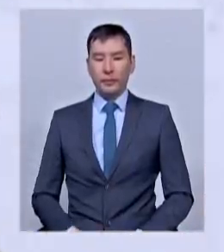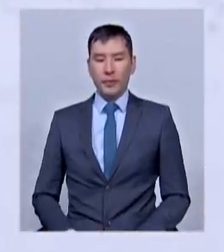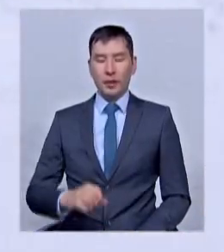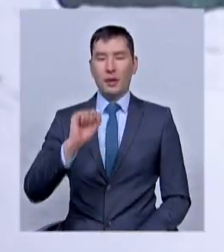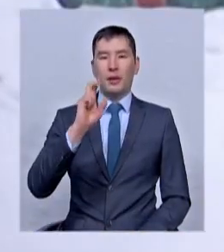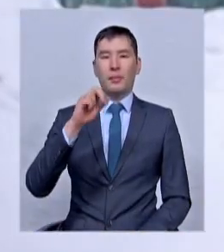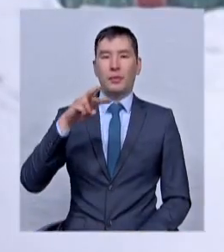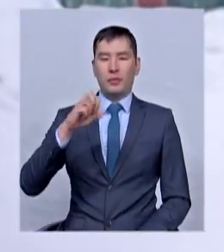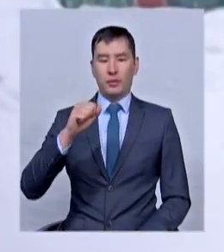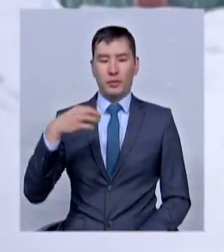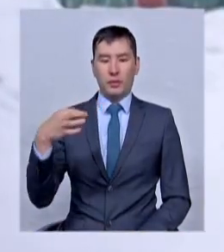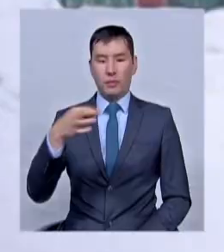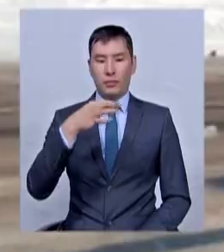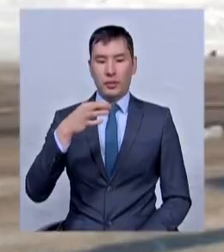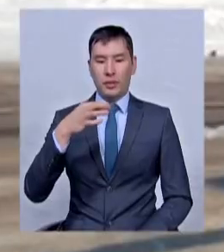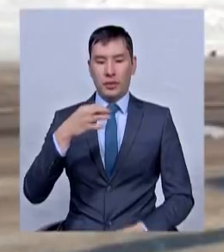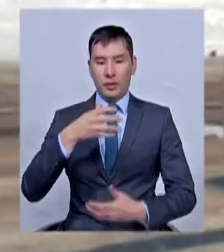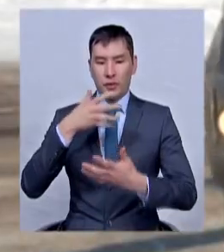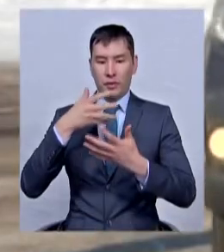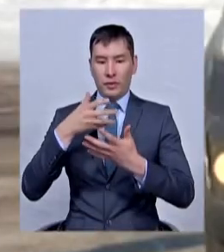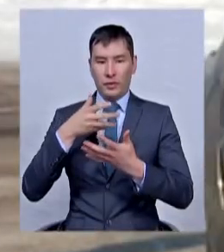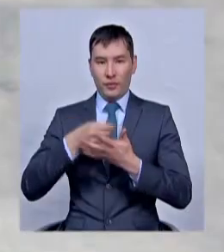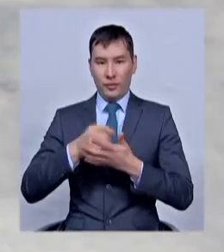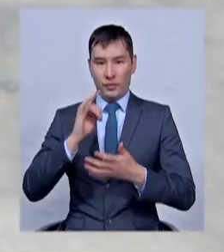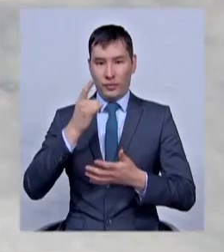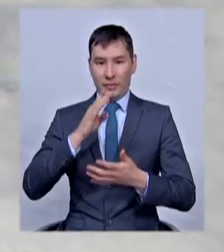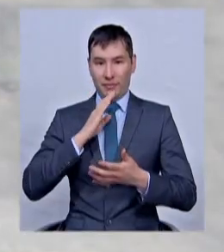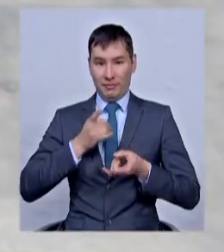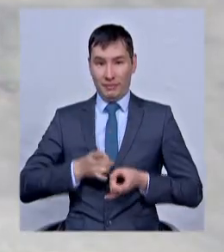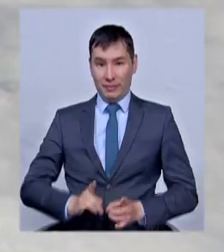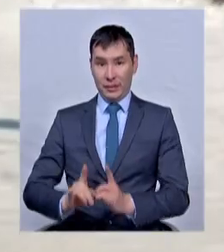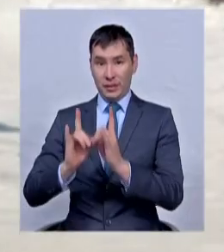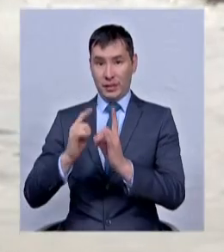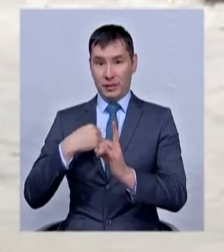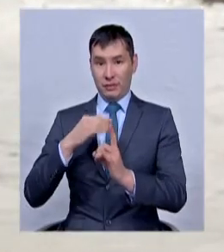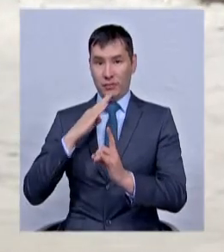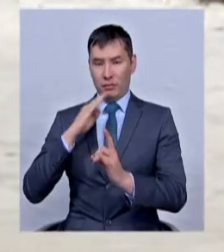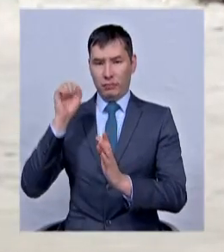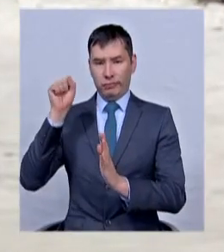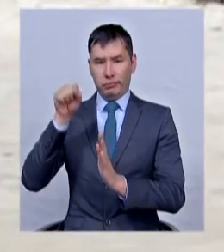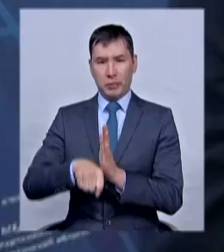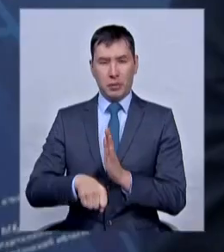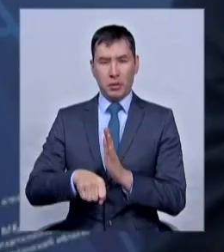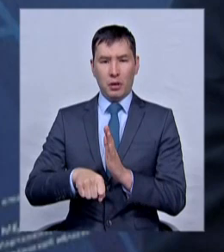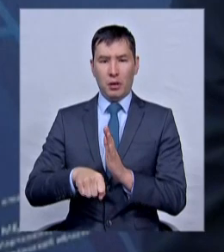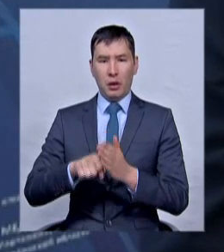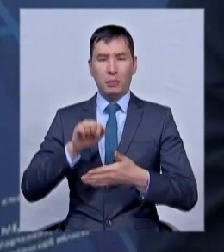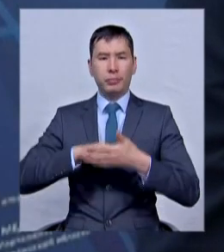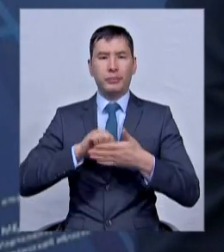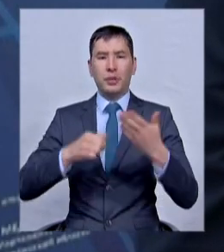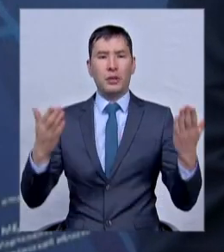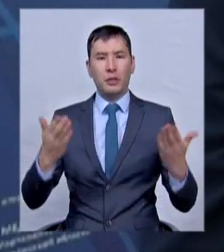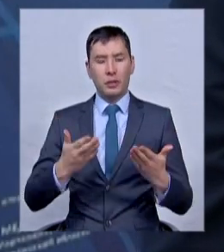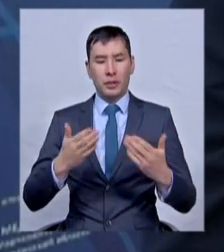Ақмола облысында туған қызын өз анасы бауыздап тастаған. Безбүйрек ананың мұндай қылмысқа баруына не себеп? Полиция